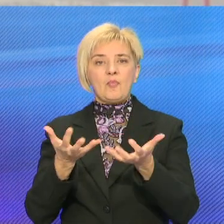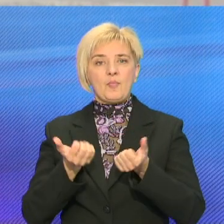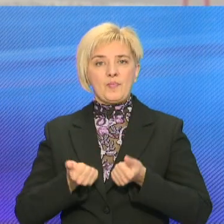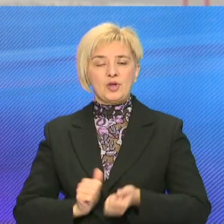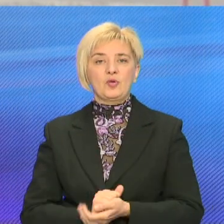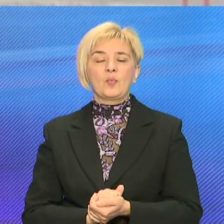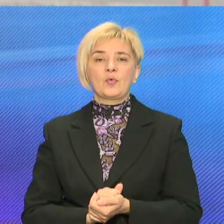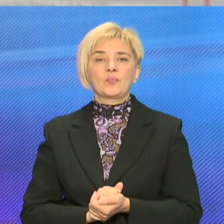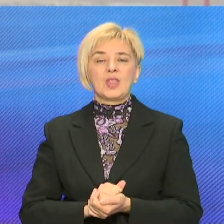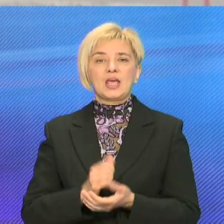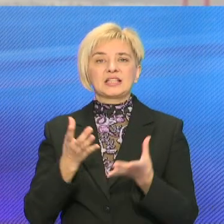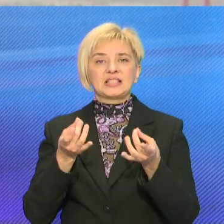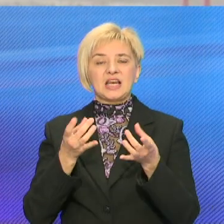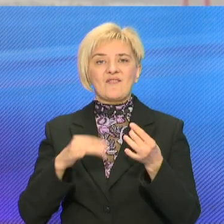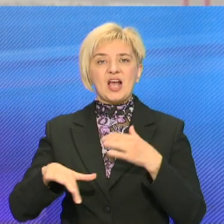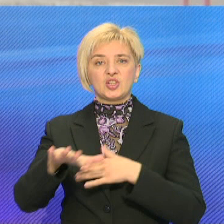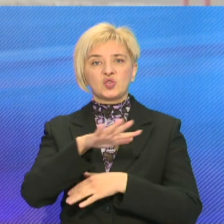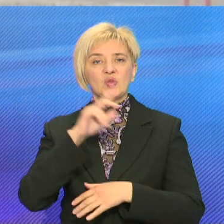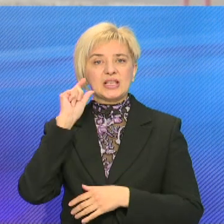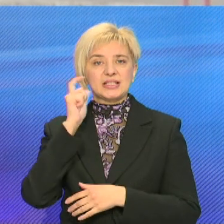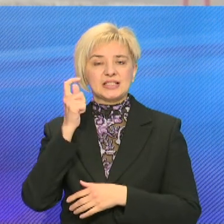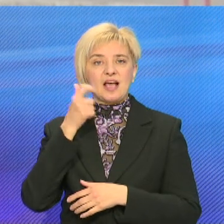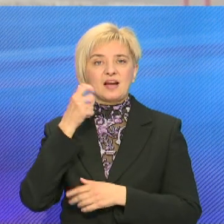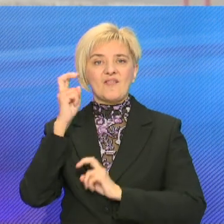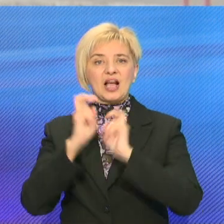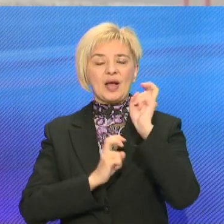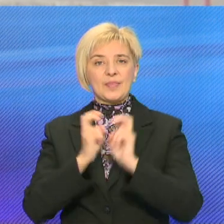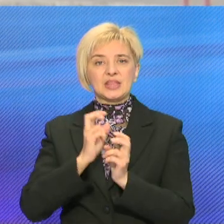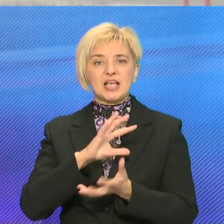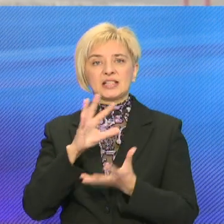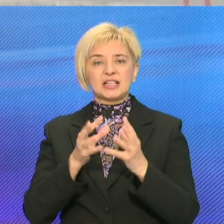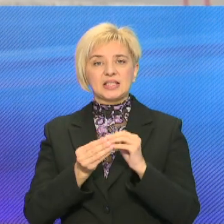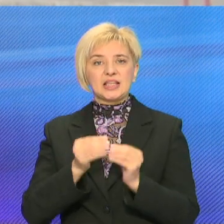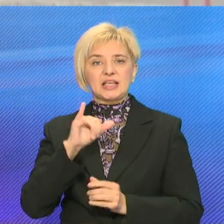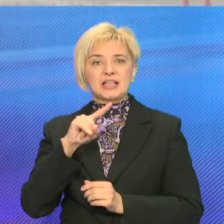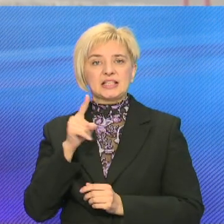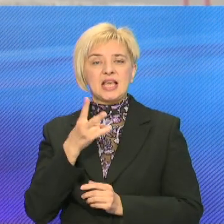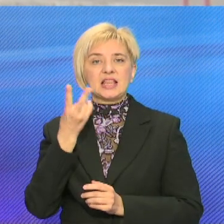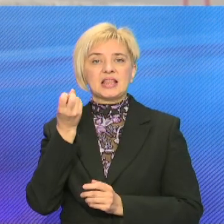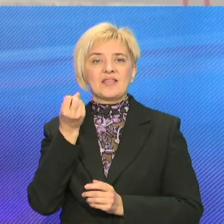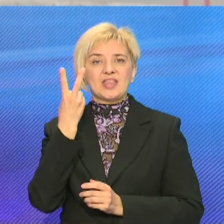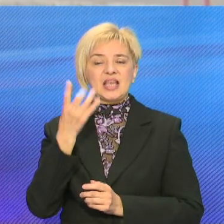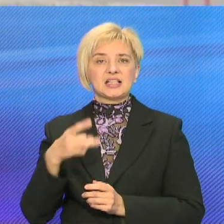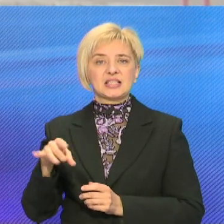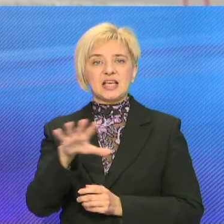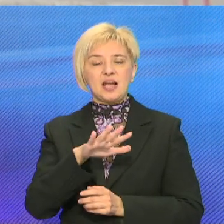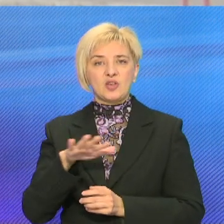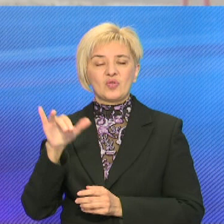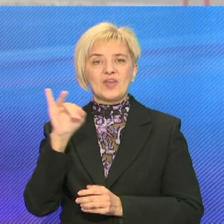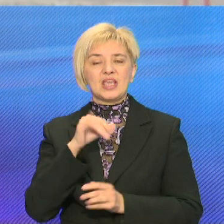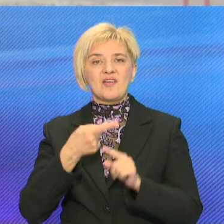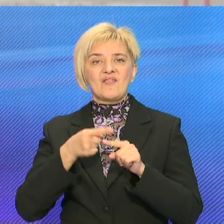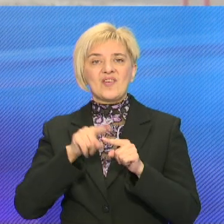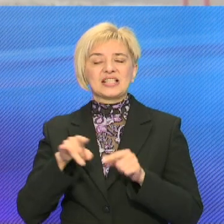Сырьевая зона скідельскага сахарнага камбіната состоит из 12 районов. И в